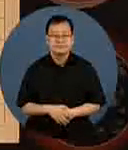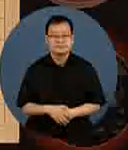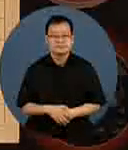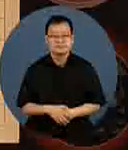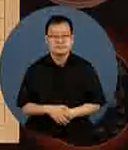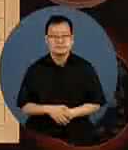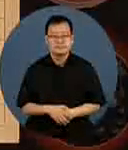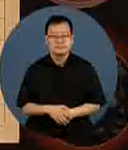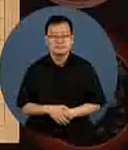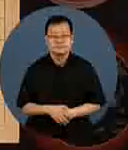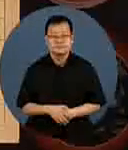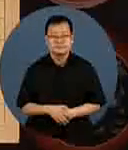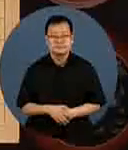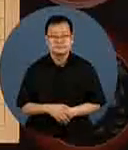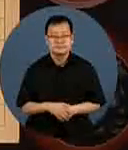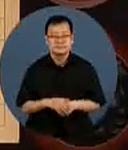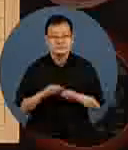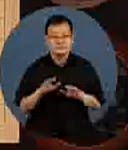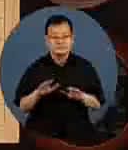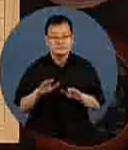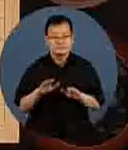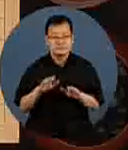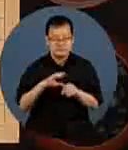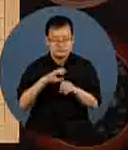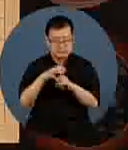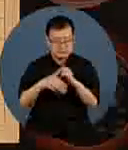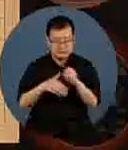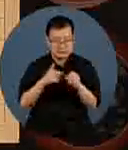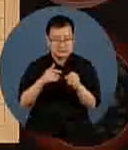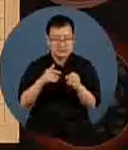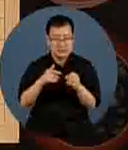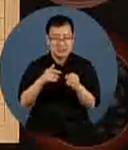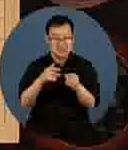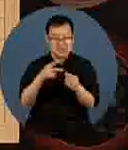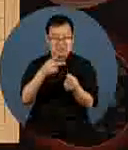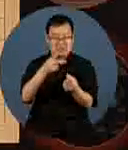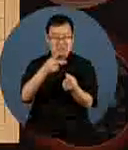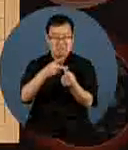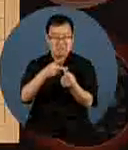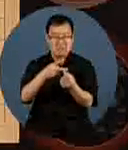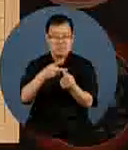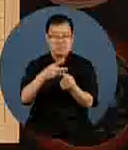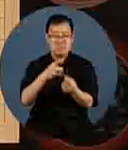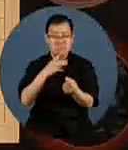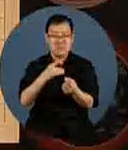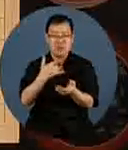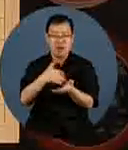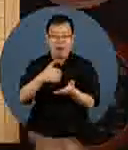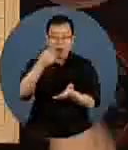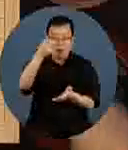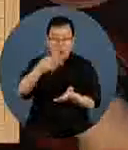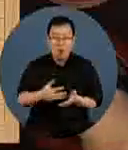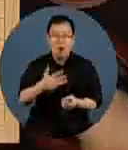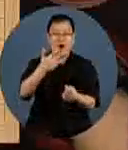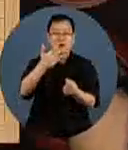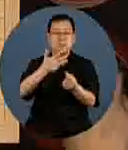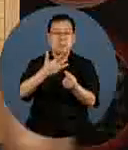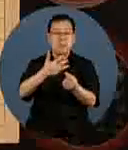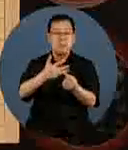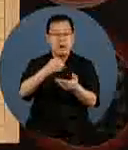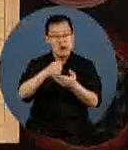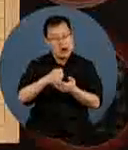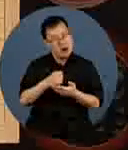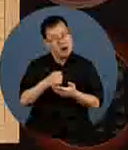자, 지금 세계대회 준우승만 8번인가요, 이창호 구단? 참, 있을 수 없는 일이네요. 네.